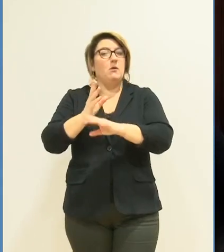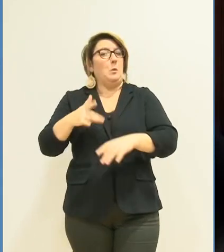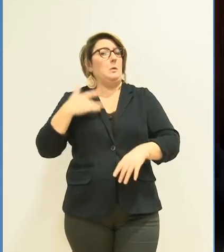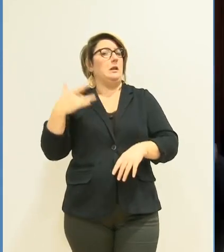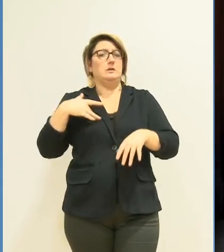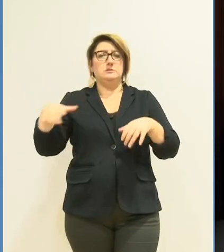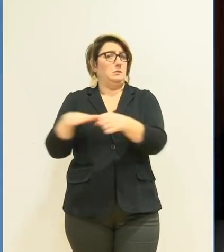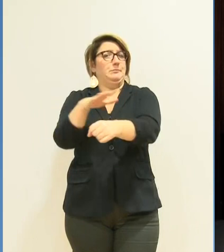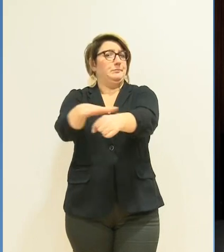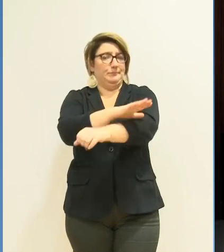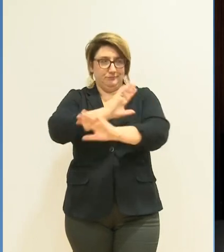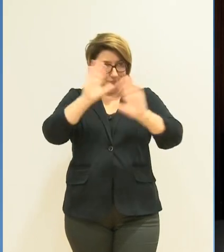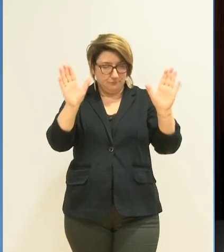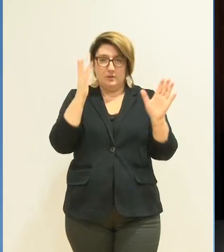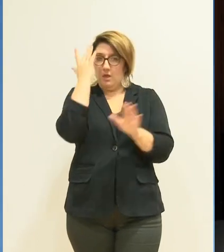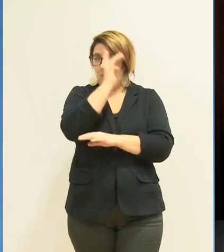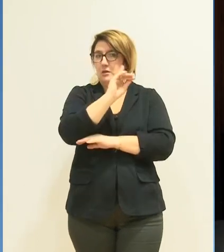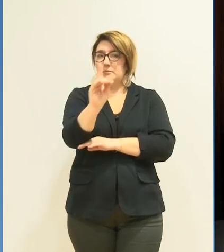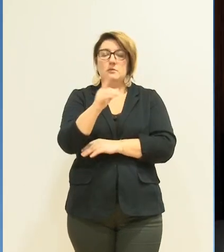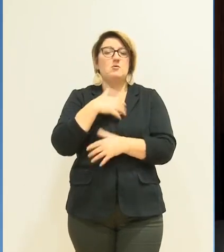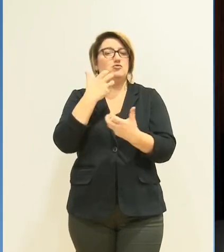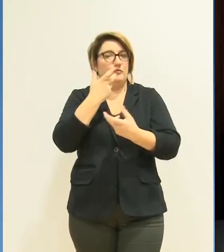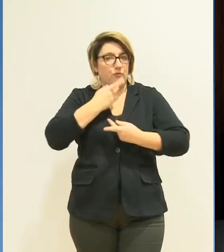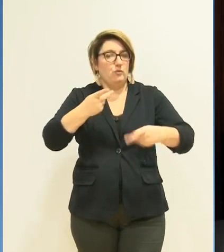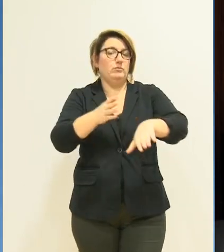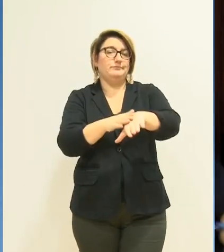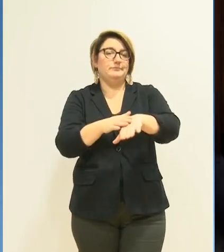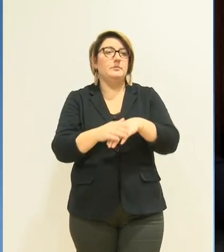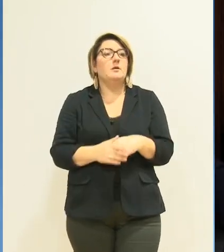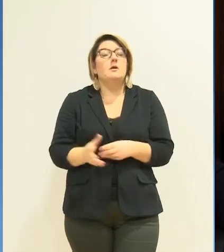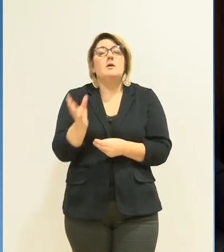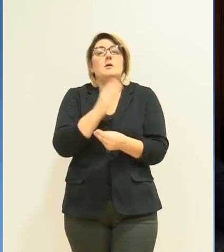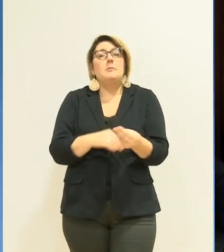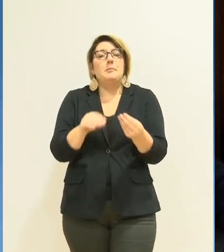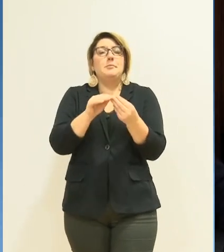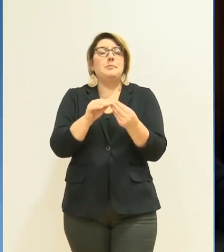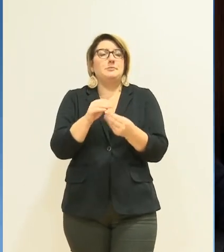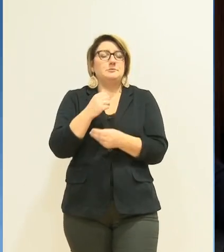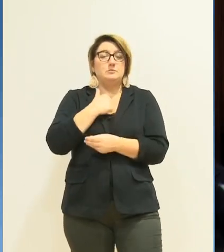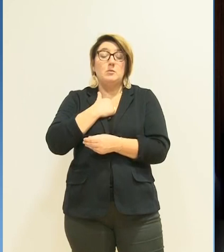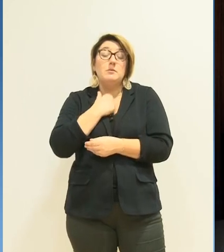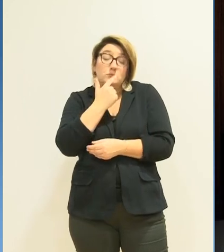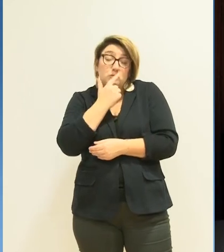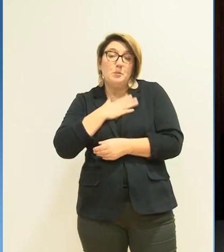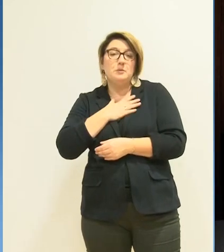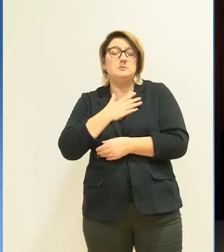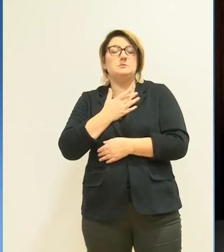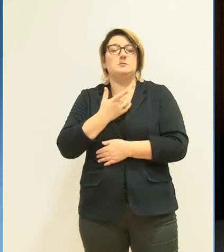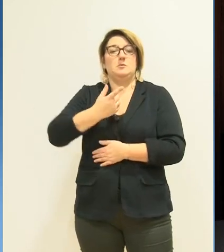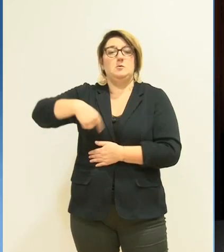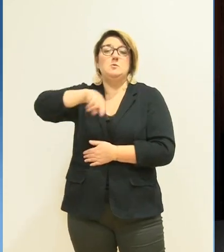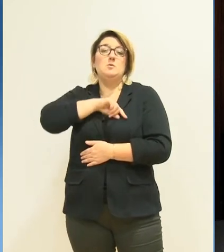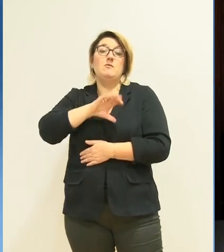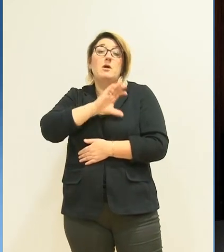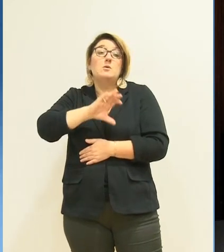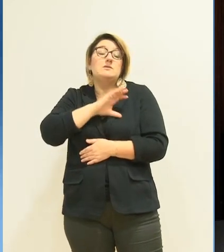ce que je prie je voulais dire et de fait je pense que nous essayons nous voulons